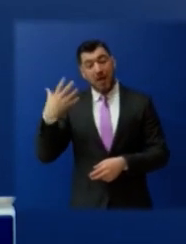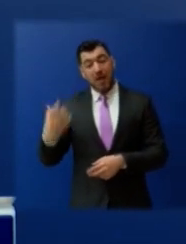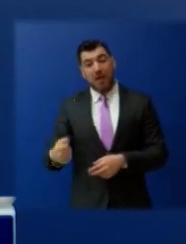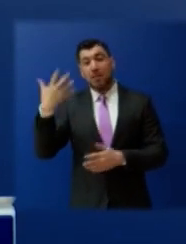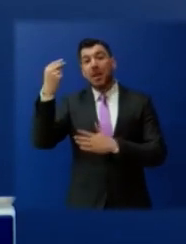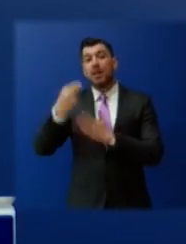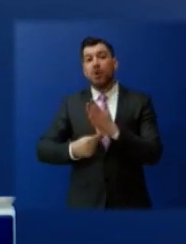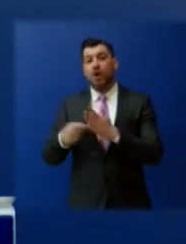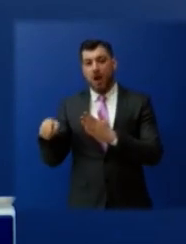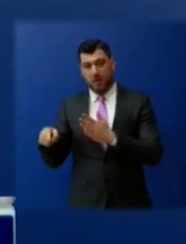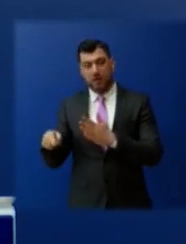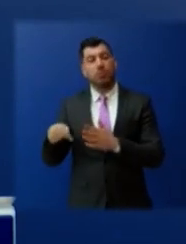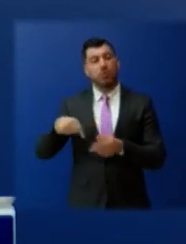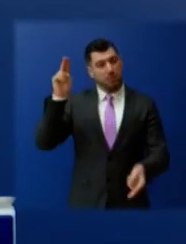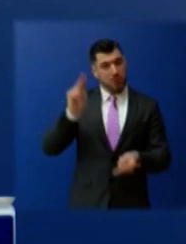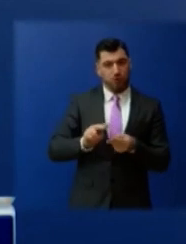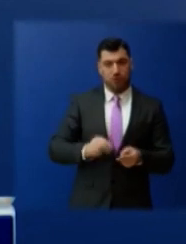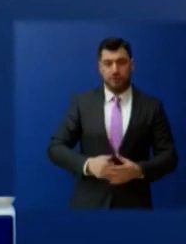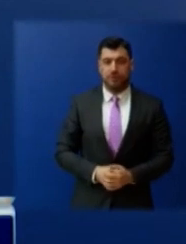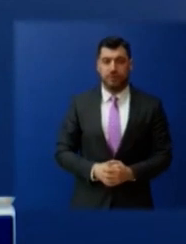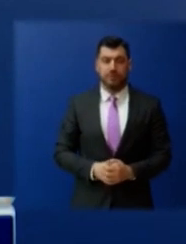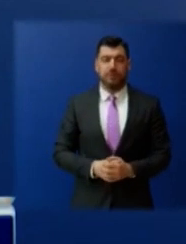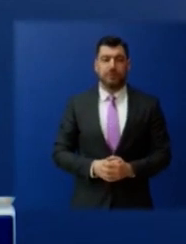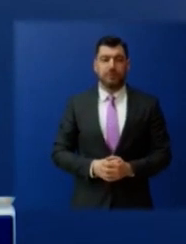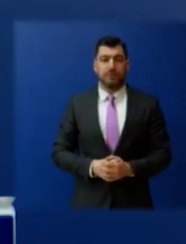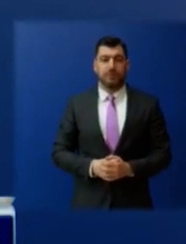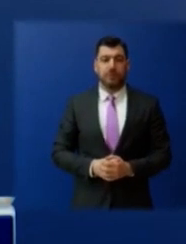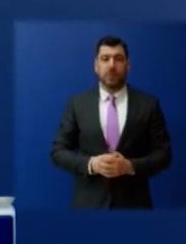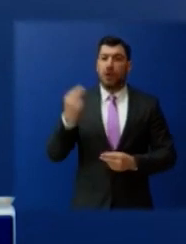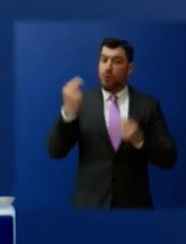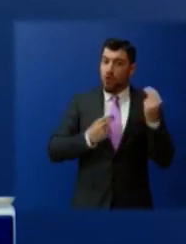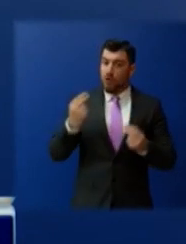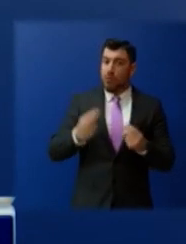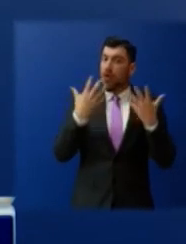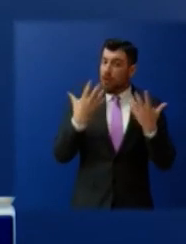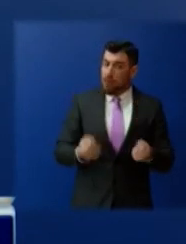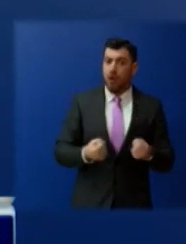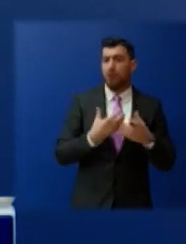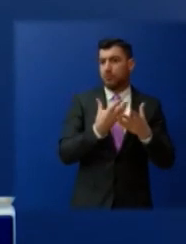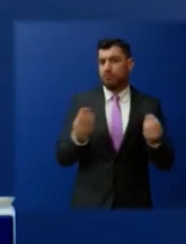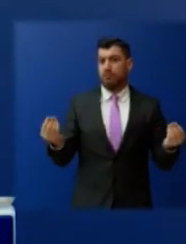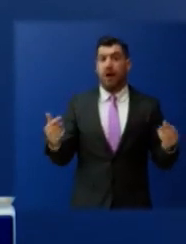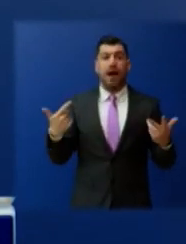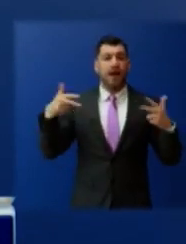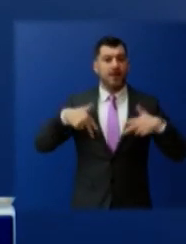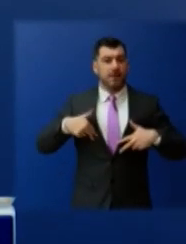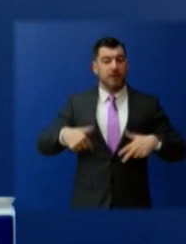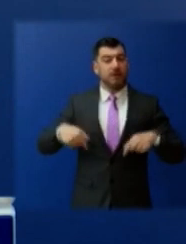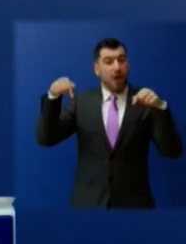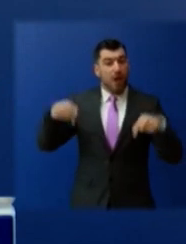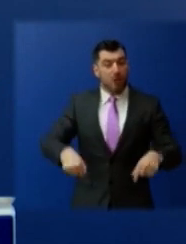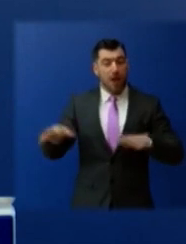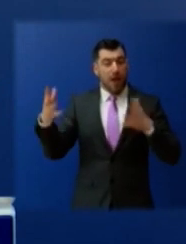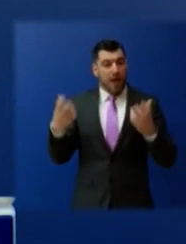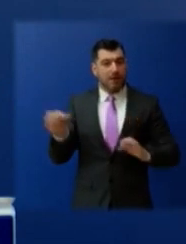ποσοστιαίες μονάδες που ήταν μέχρι σήμερα. Τα προβλήματα είναι εδώ και επιμένουν. Όμως εδώ είναι και η κυβέρνηση. Είναι εδώ με σχέδιο, είναι